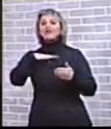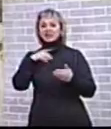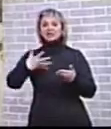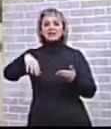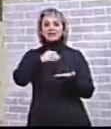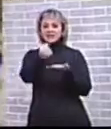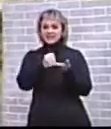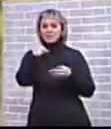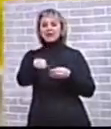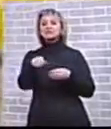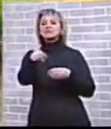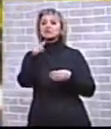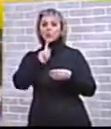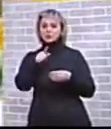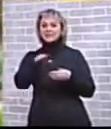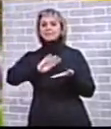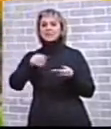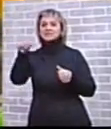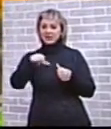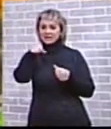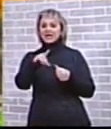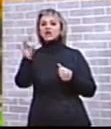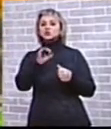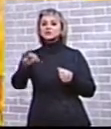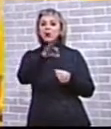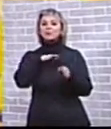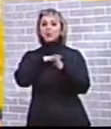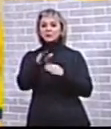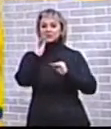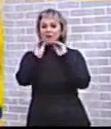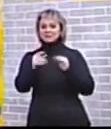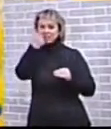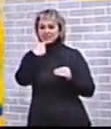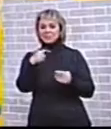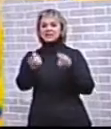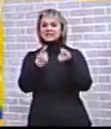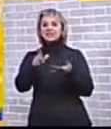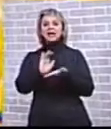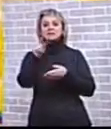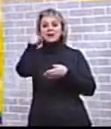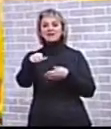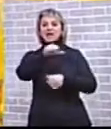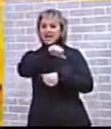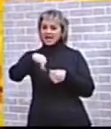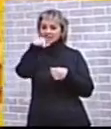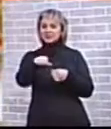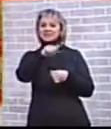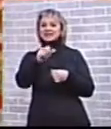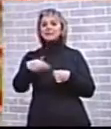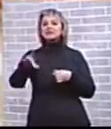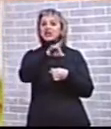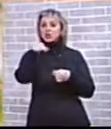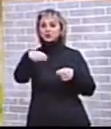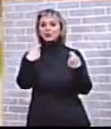всех с запасом, и к тому же они вкусные и безвредные. Ростовская область полностью обеспечивает себя зерном и отправляет его на экспорт. За пределами